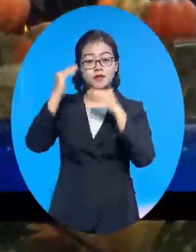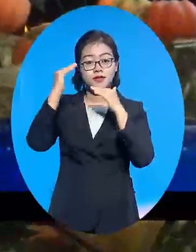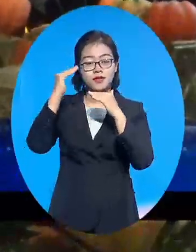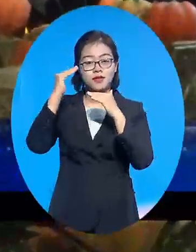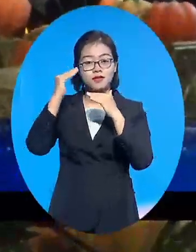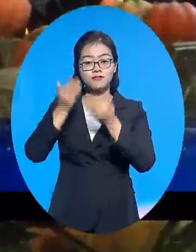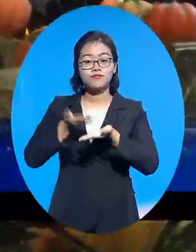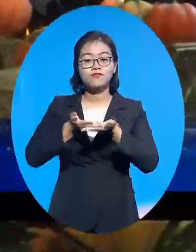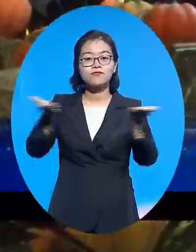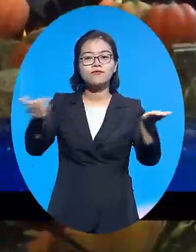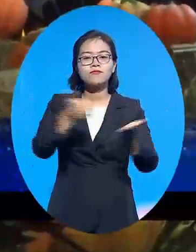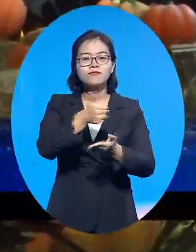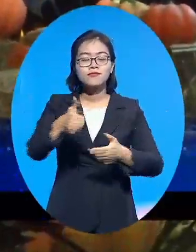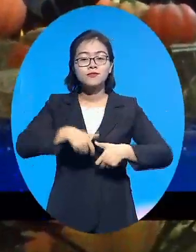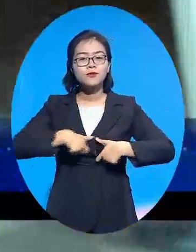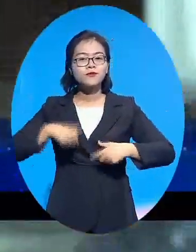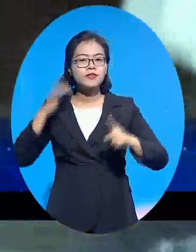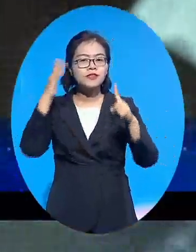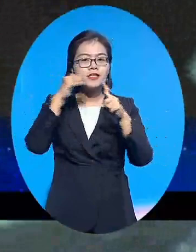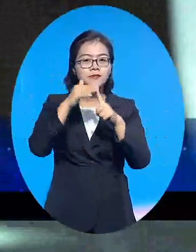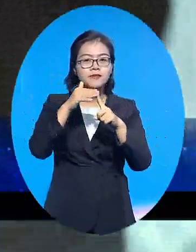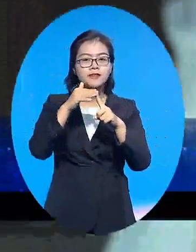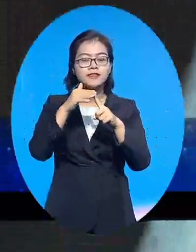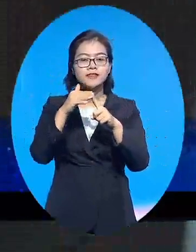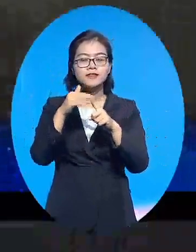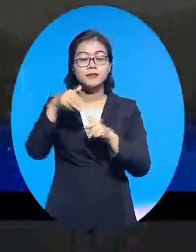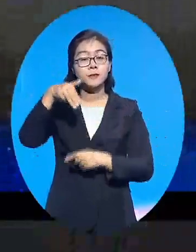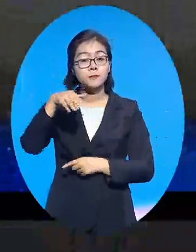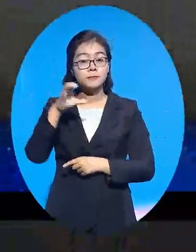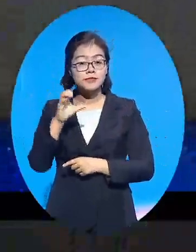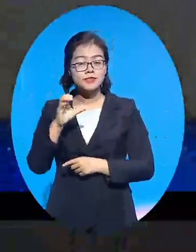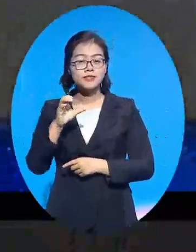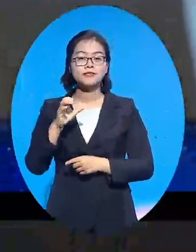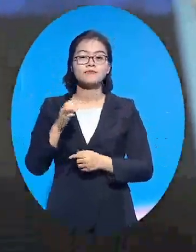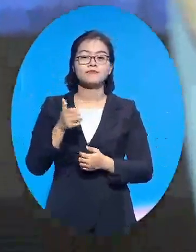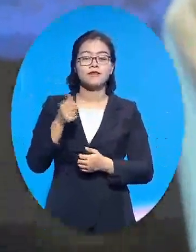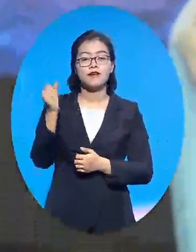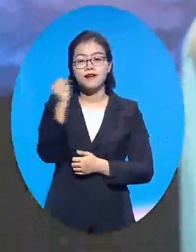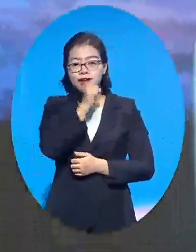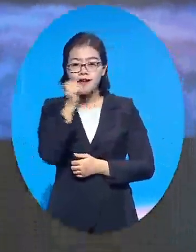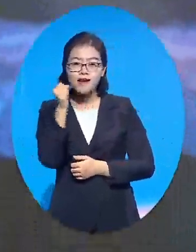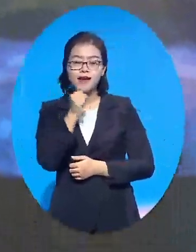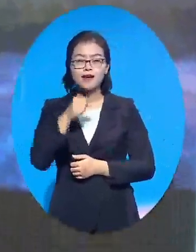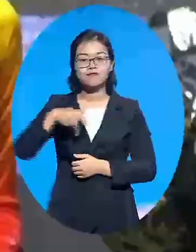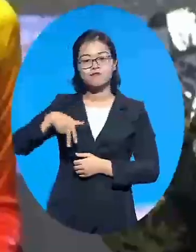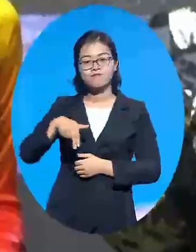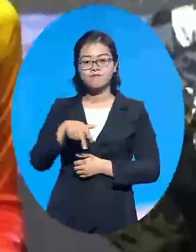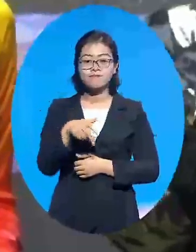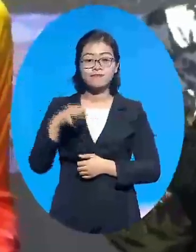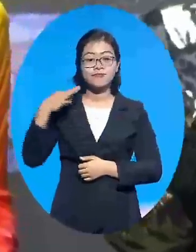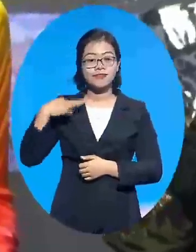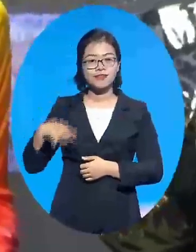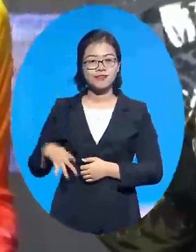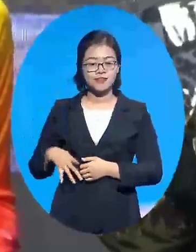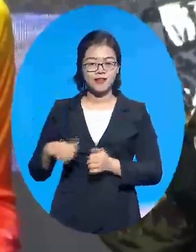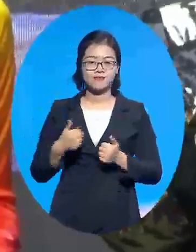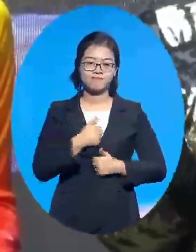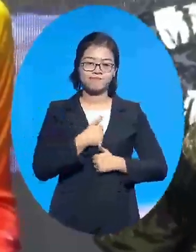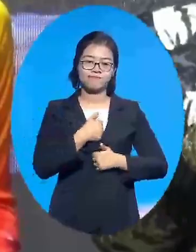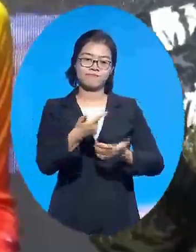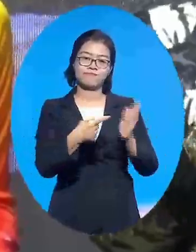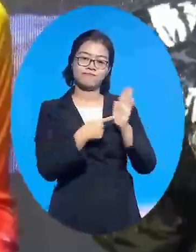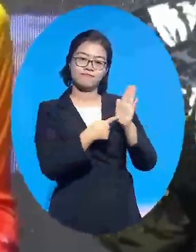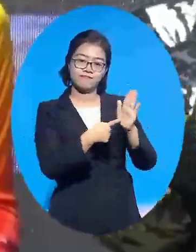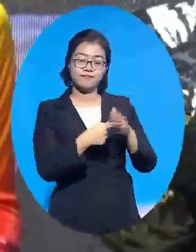viên gặp gỡ trình diễn tài năng trong lĩnh vực nghệ thuật như dẫn chương trình hát thiết kế thời trang biểu diễn thời trang đồng thời đấu giá một số vật phẩm